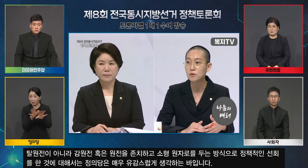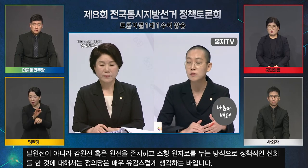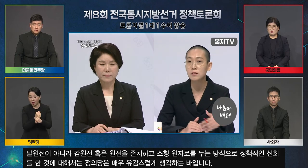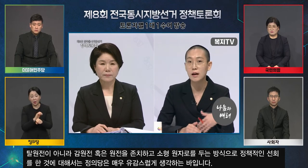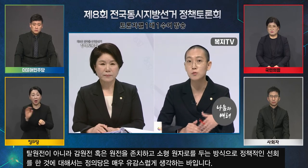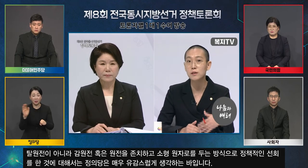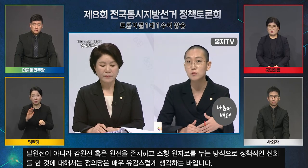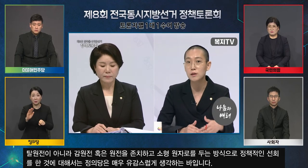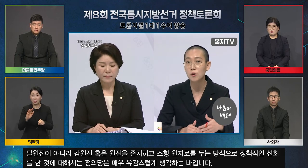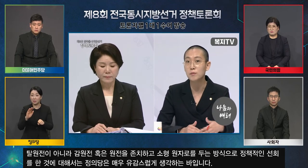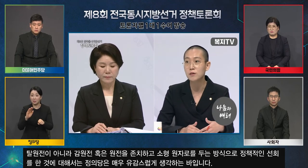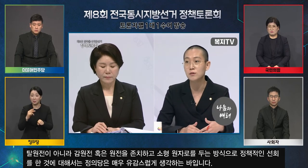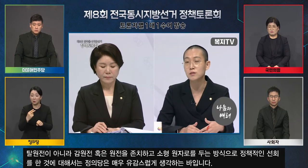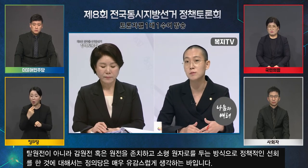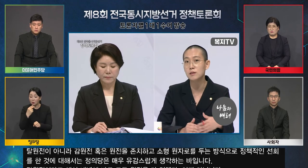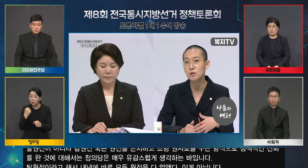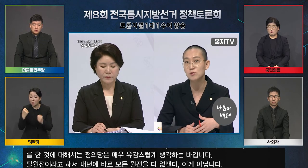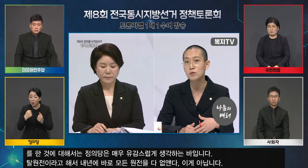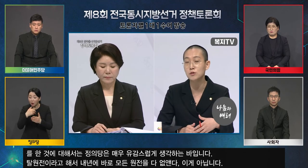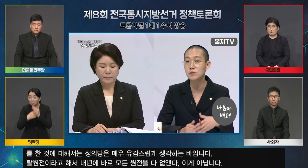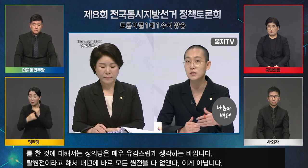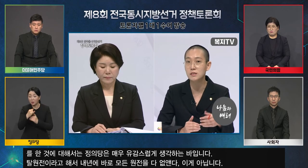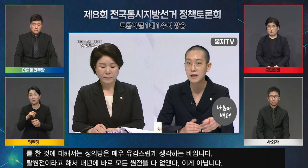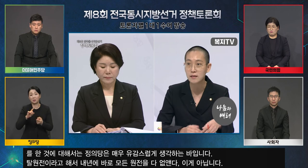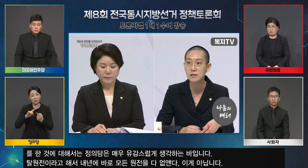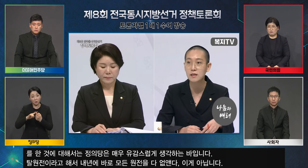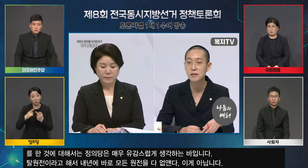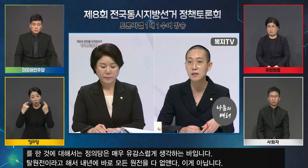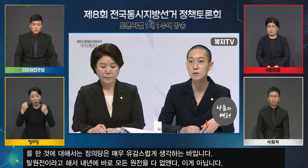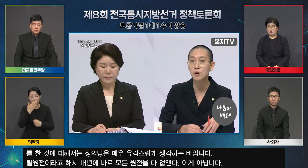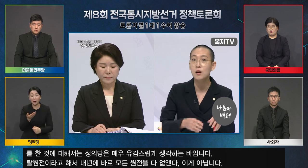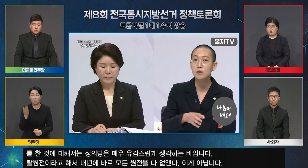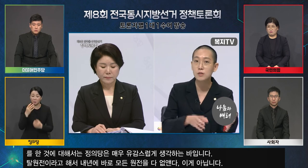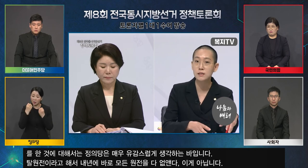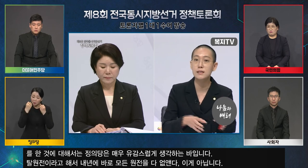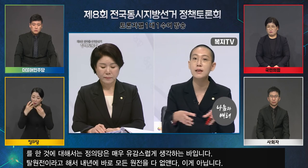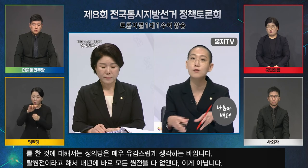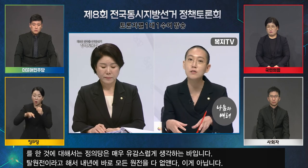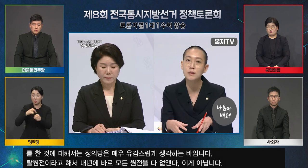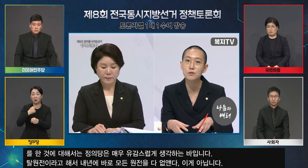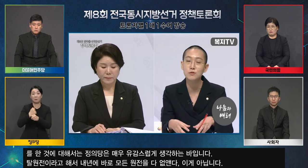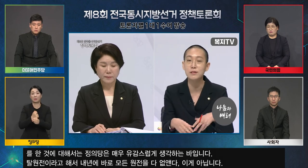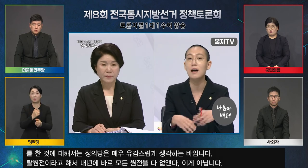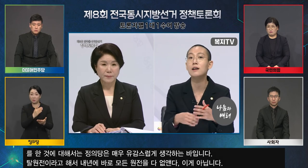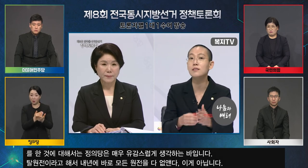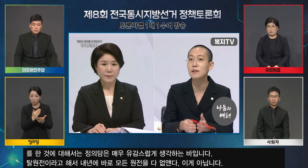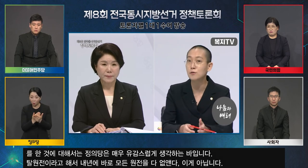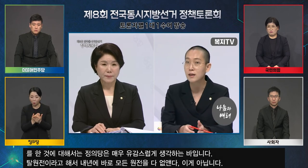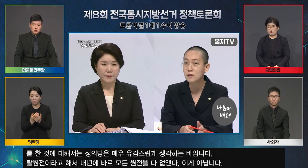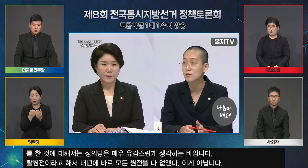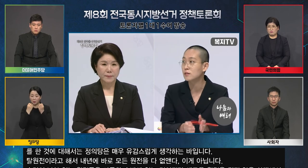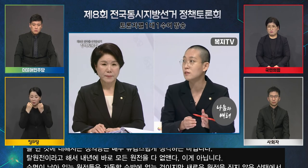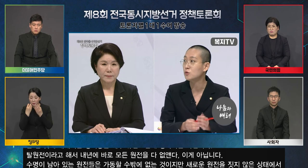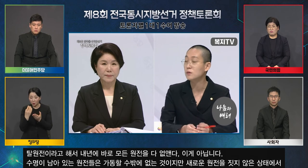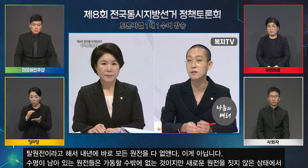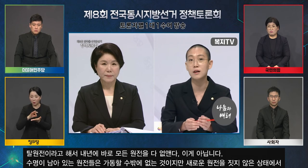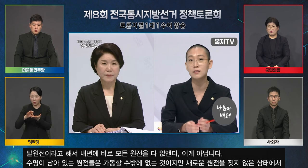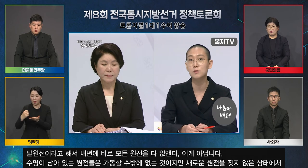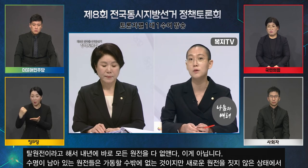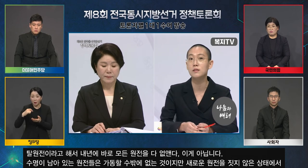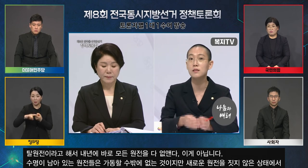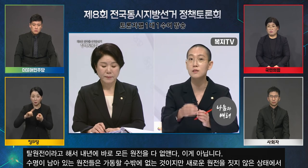남아있는 원전들은 가동할 수밖에 없는 것이지만 새로운 원전을 짓지 않는 상태에서 우리가 재생에너지 발전으로 나아간다고 하는 것이